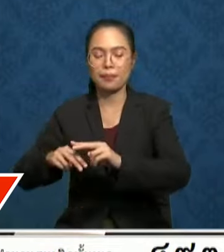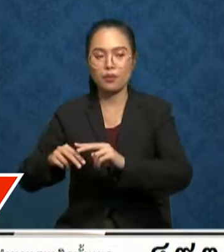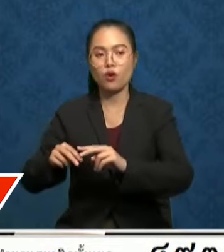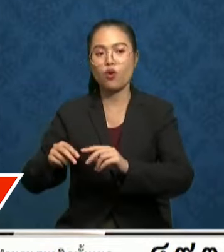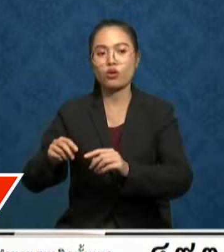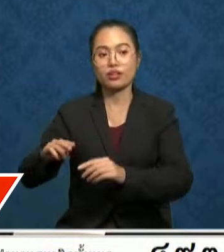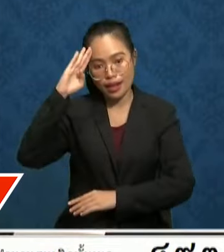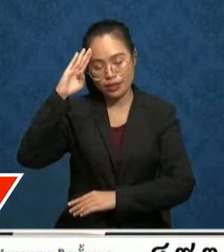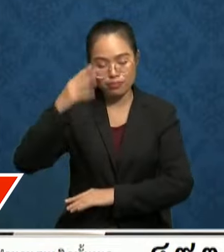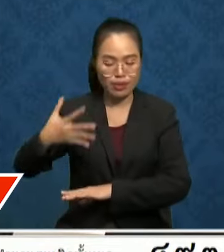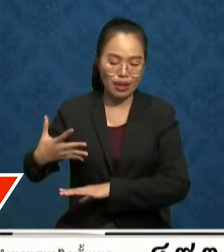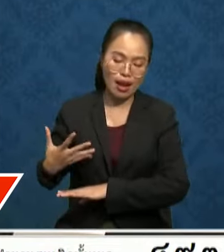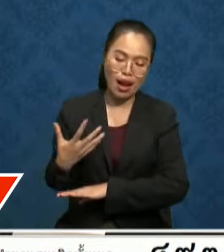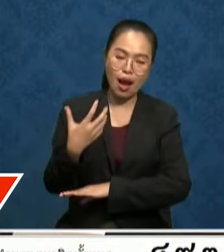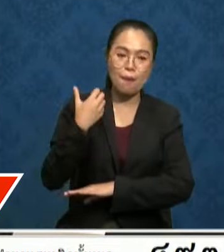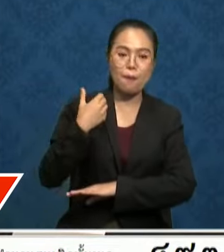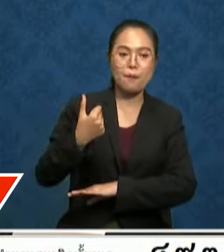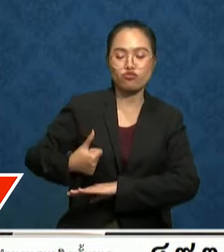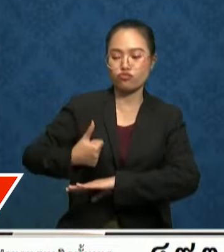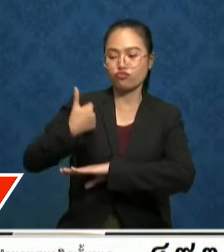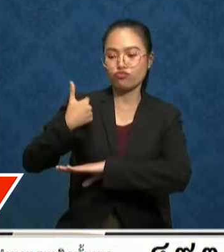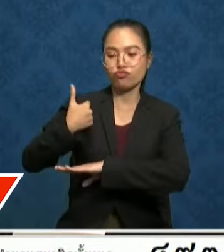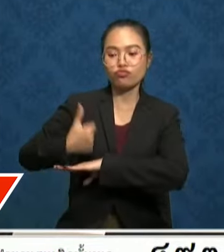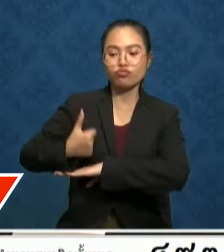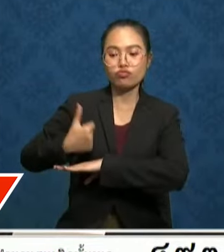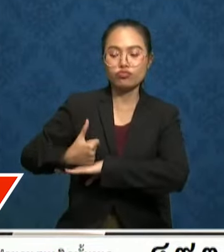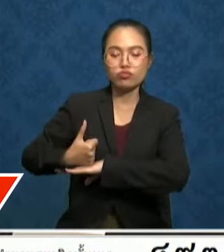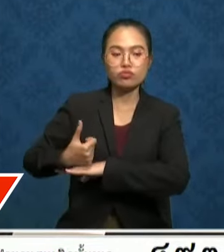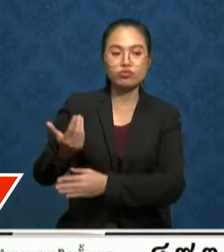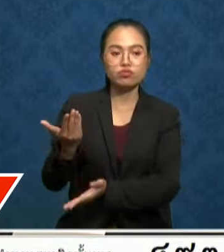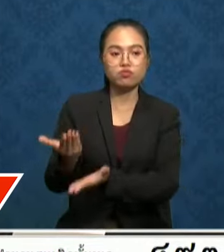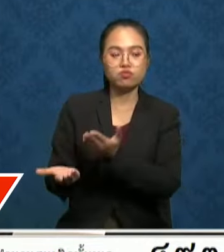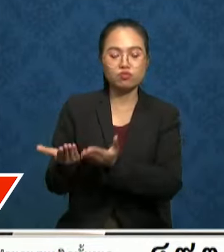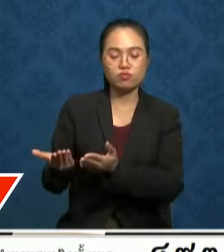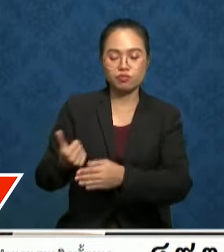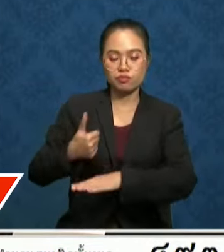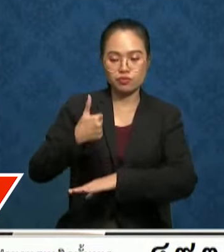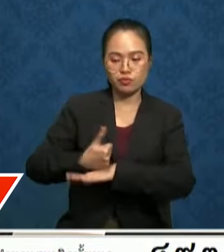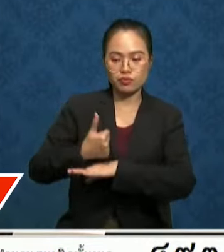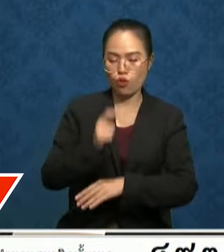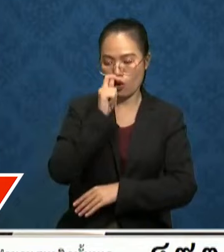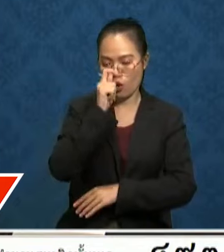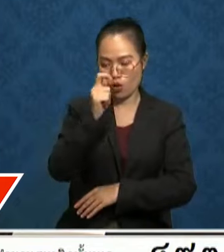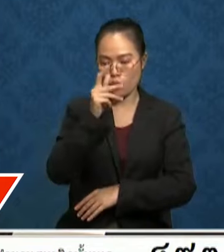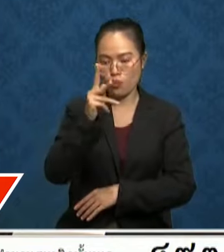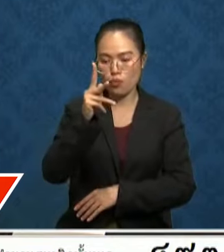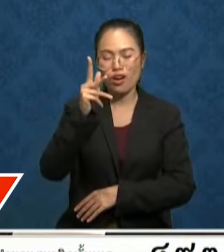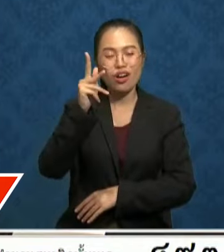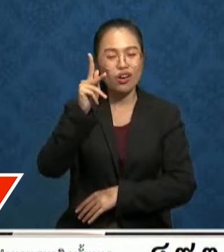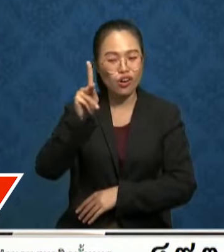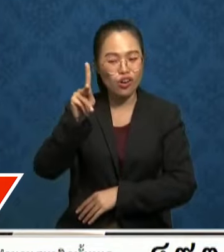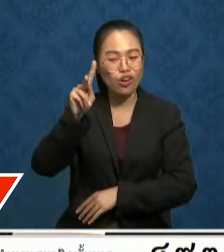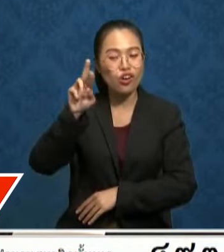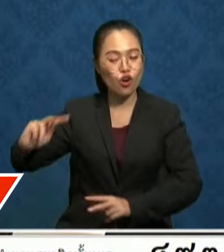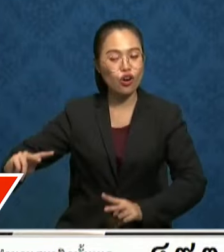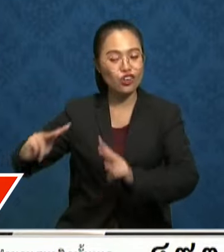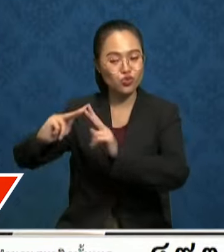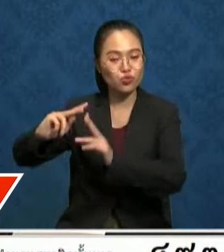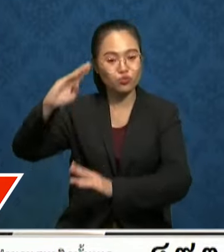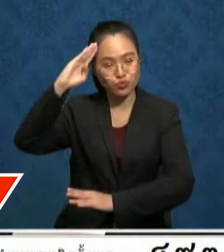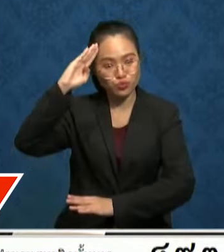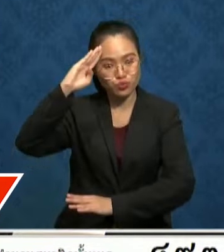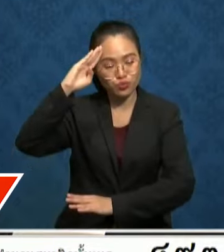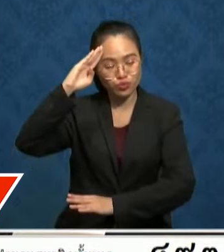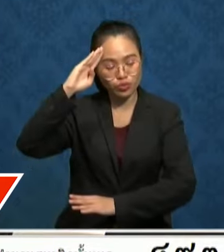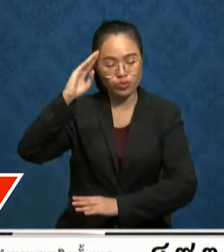อำนาจบังคับบัญชาอำนาจบังคับบัญชากองทัพหรือทหารต้องอยู่ภายใต้รัฐมนตรีกลาโหมเพื่อให้มันยึดโยงกับประชาชนอำนา